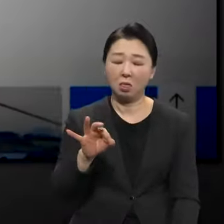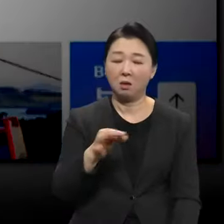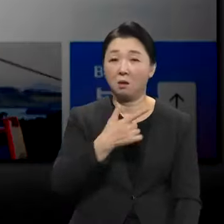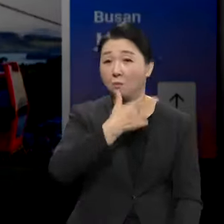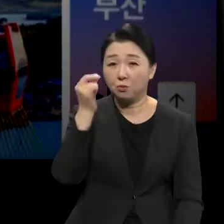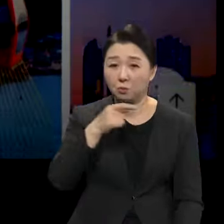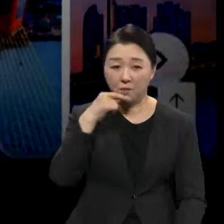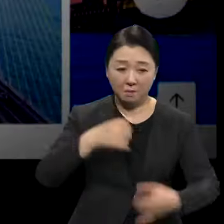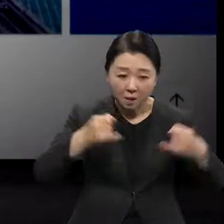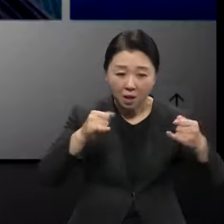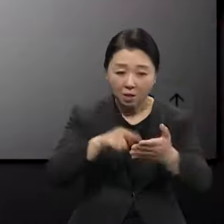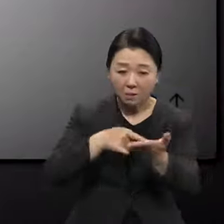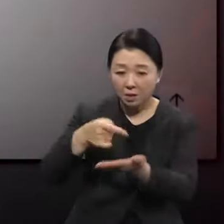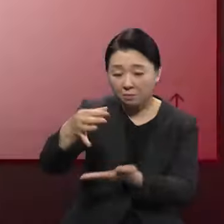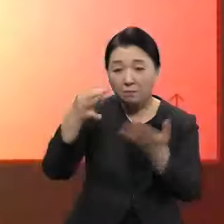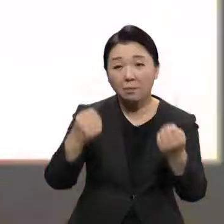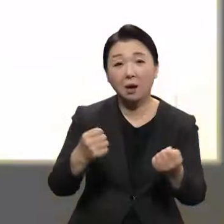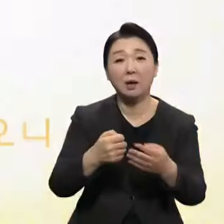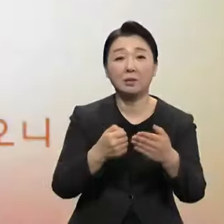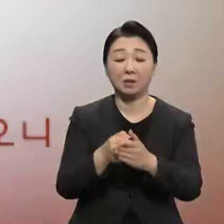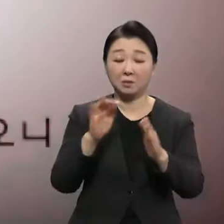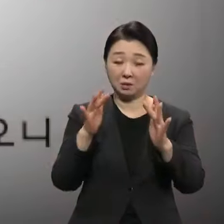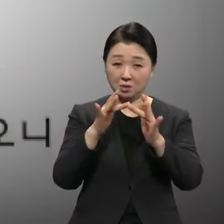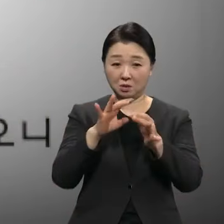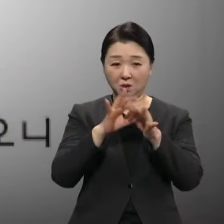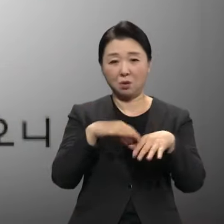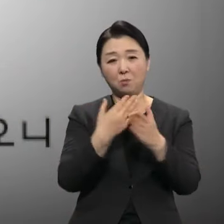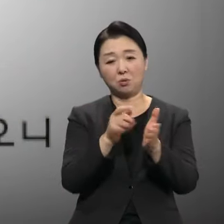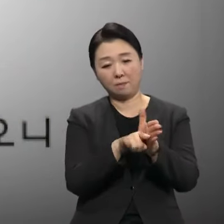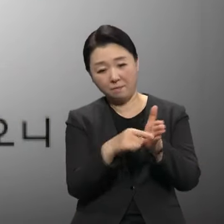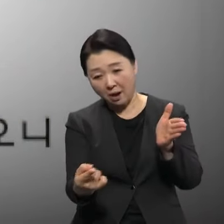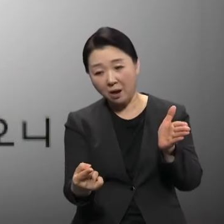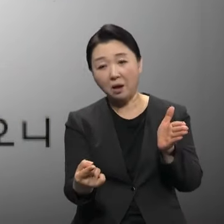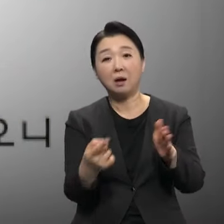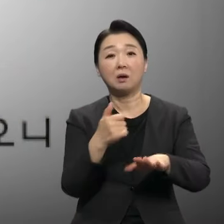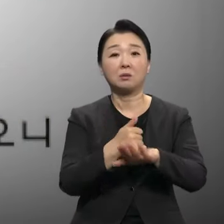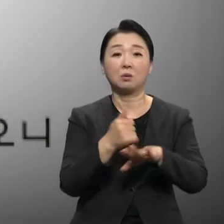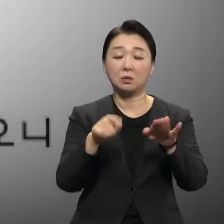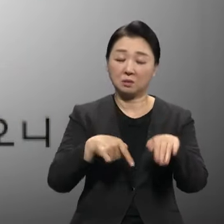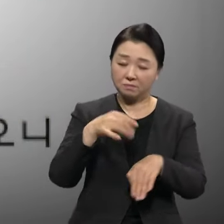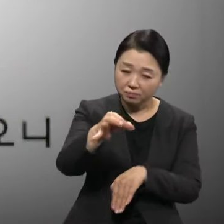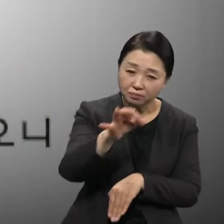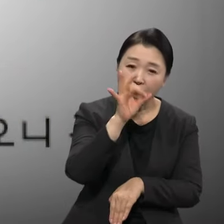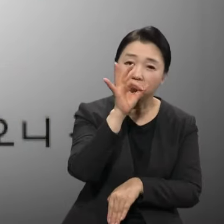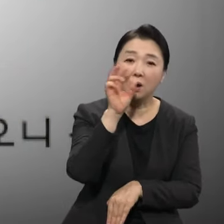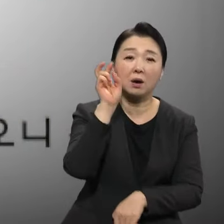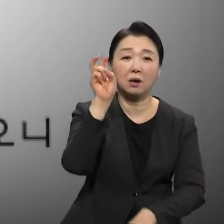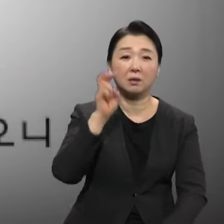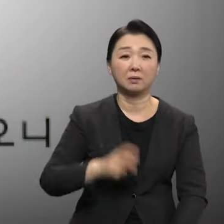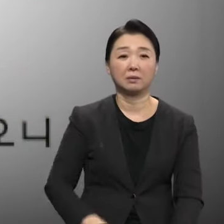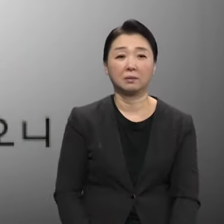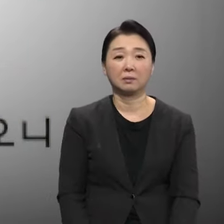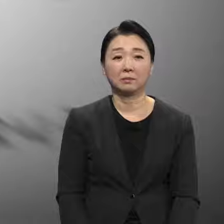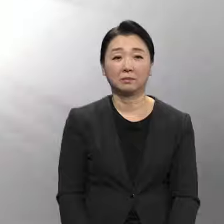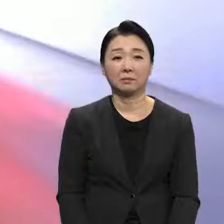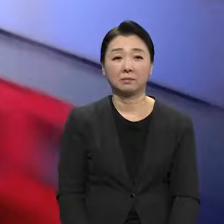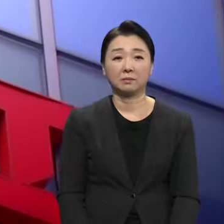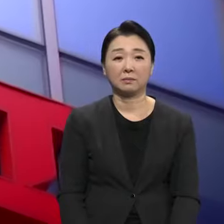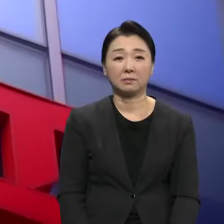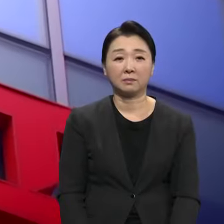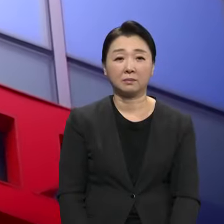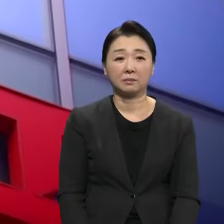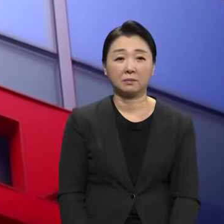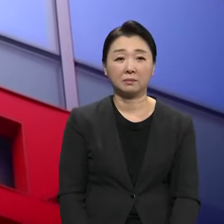더 많은 상황인데 이번 사태로 플랫폼에 대한 신뢰마저 무너지면서 지급 불능 사태까지 올 수 있다는 전망도 나옵니다